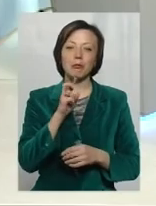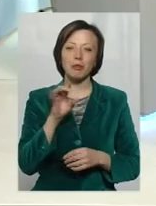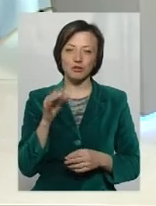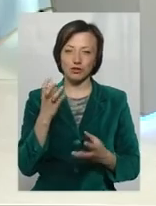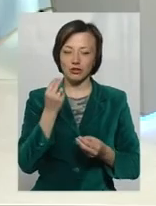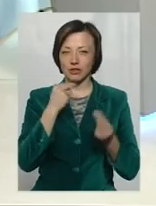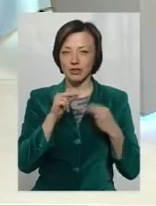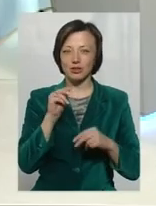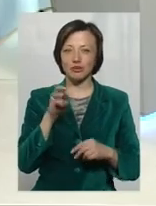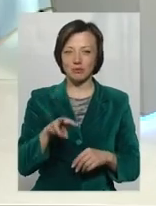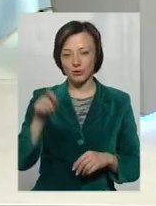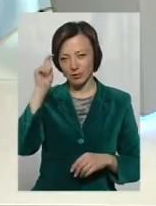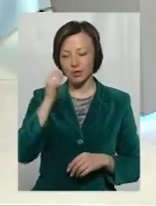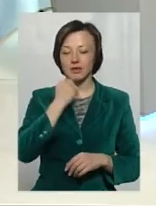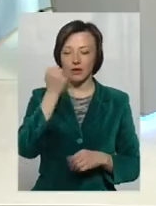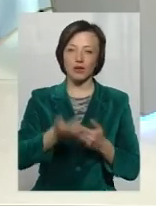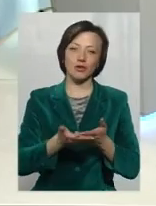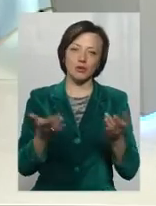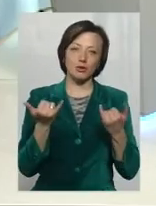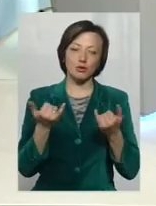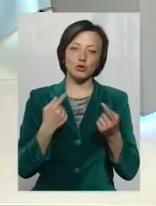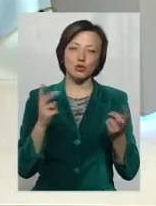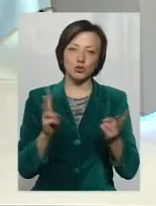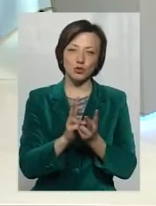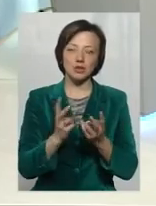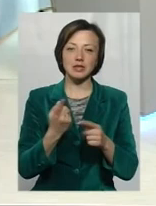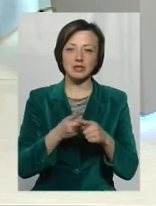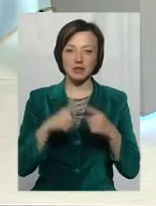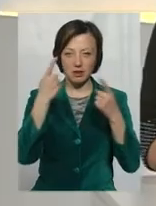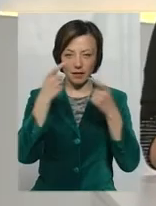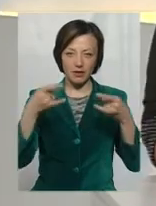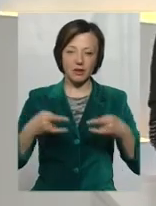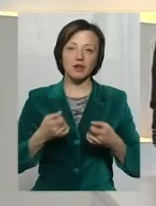вам, Вікторе Івановичу, дякую, пане Сергій, за сьогоднішню зустріч, за цей ефір.